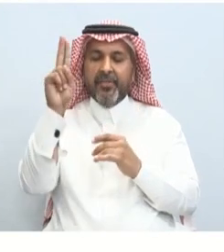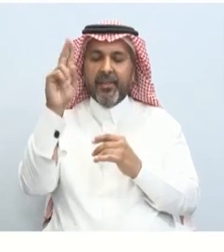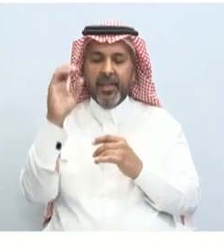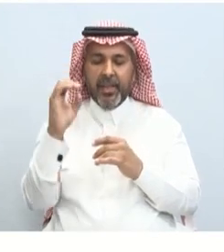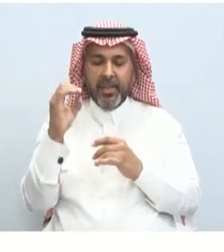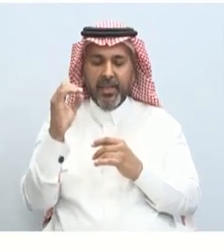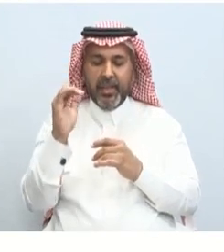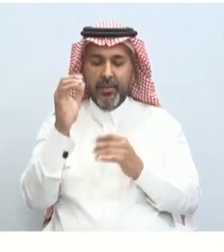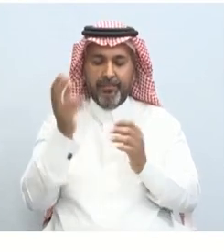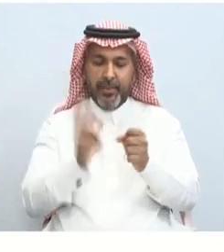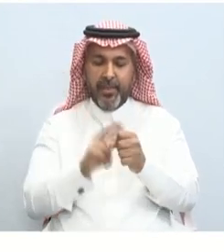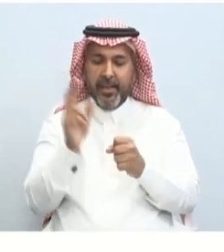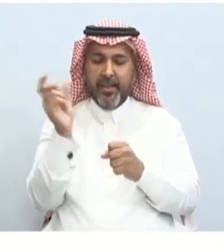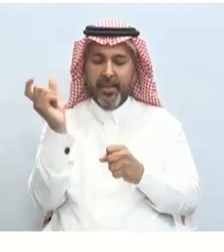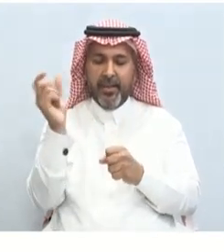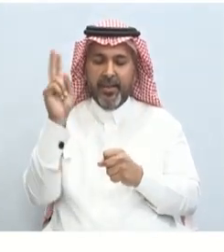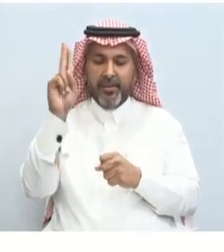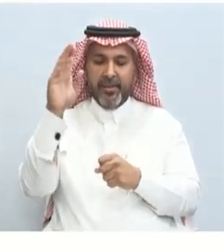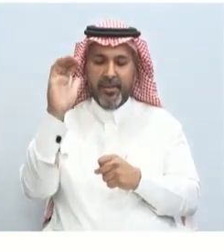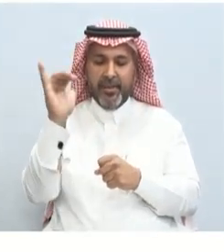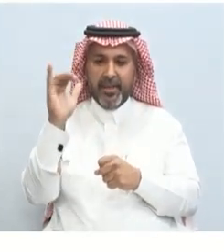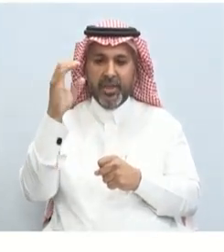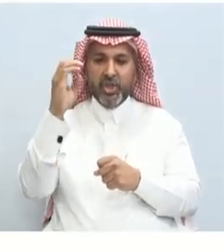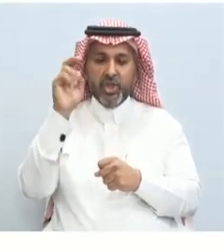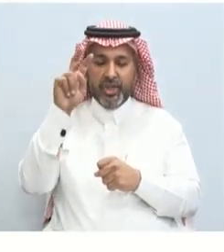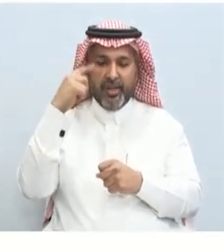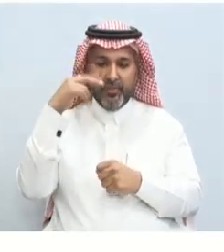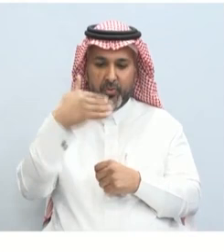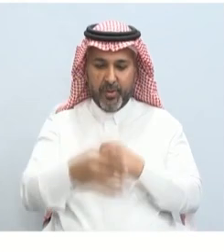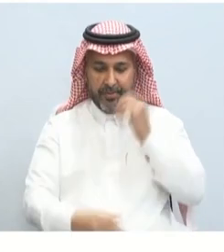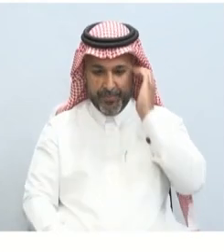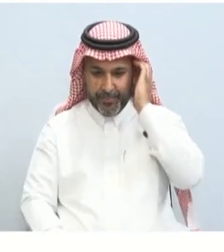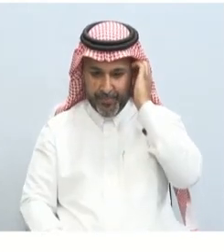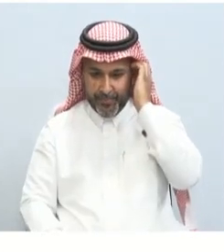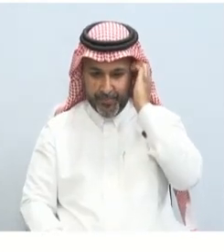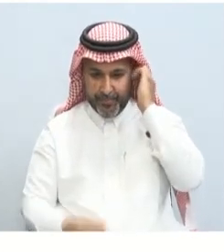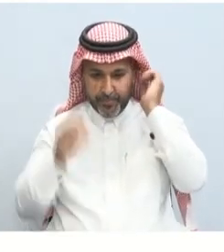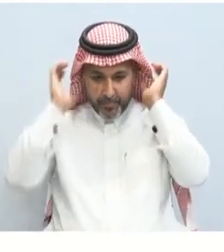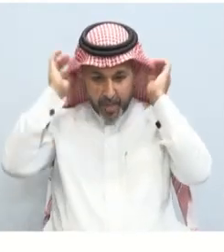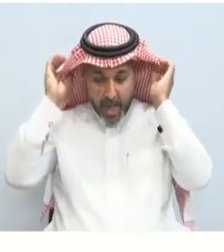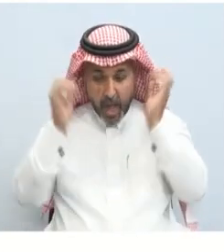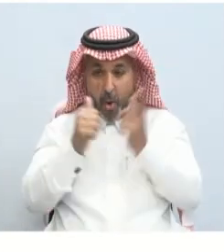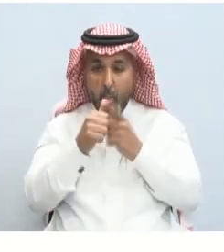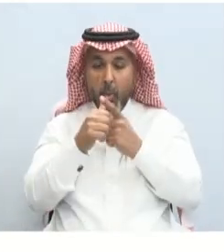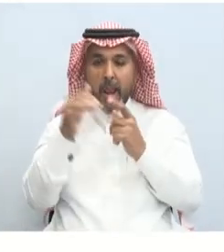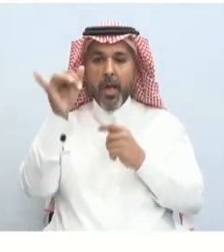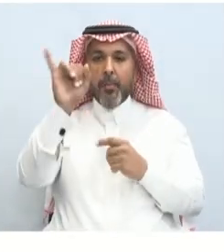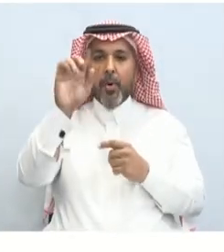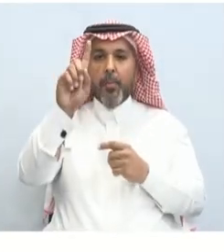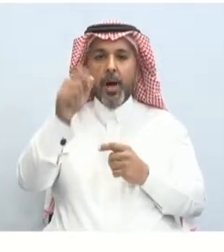المباشر له مقدمه واحده وهو الاستدلال على قضيه جديده من قضيه معلومه ويتم